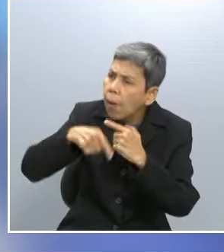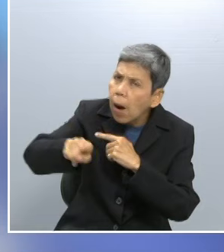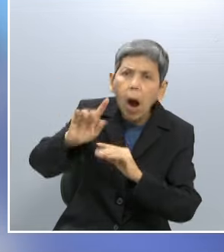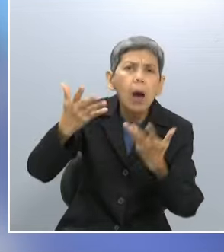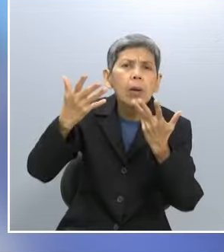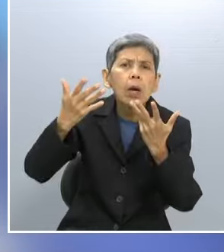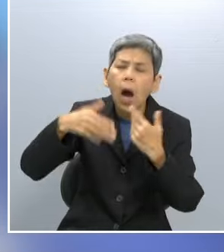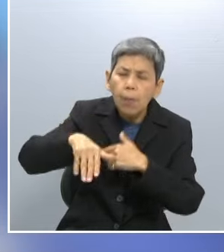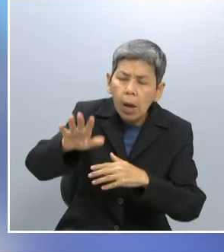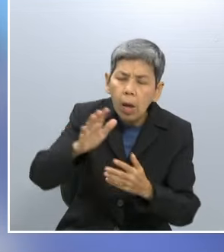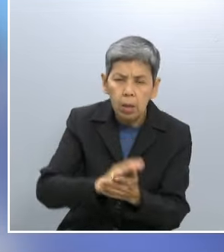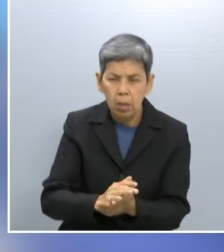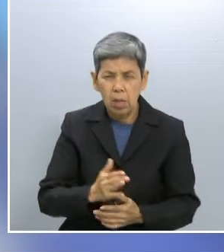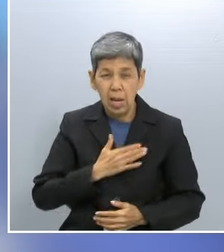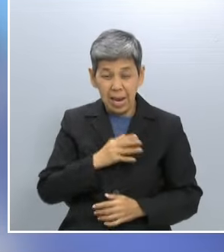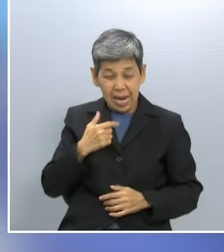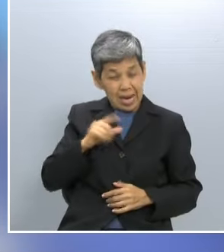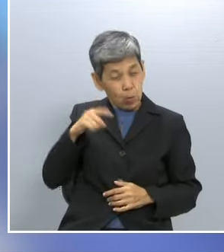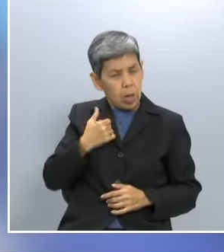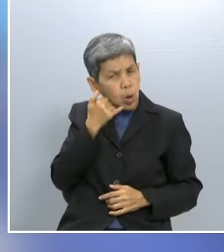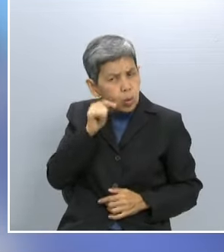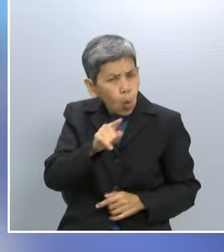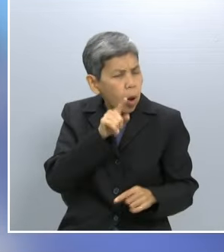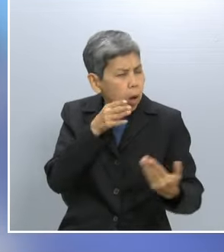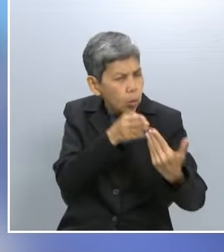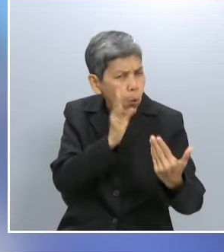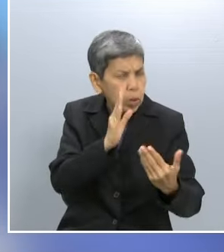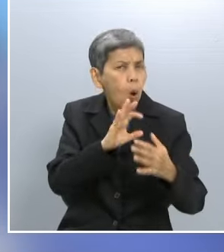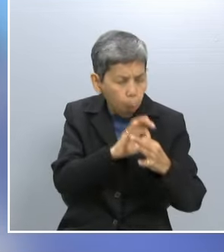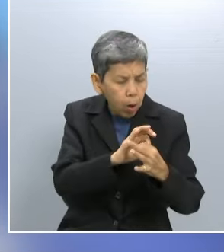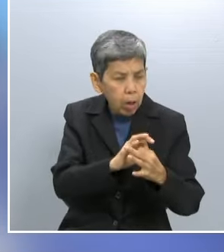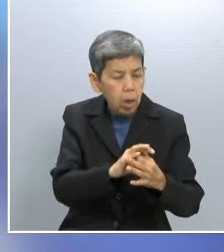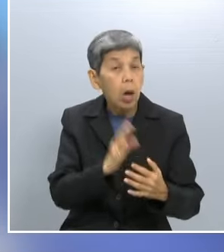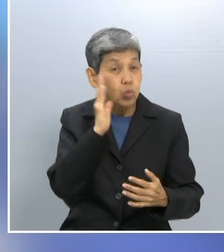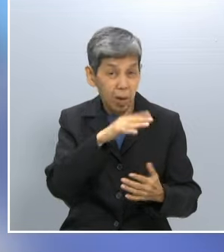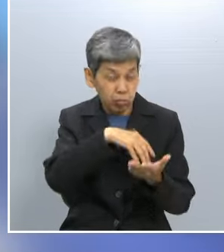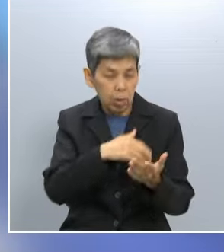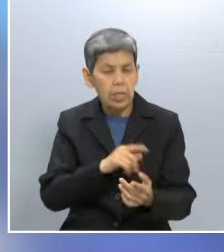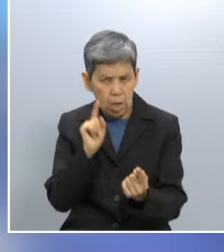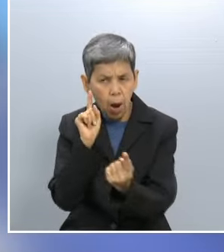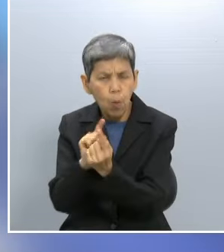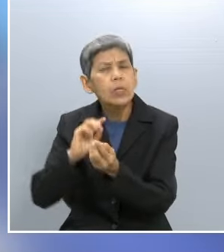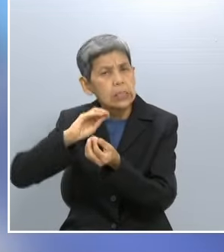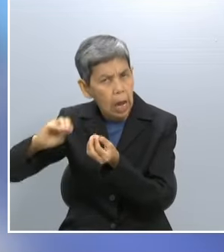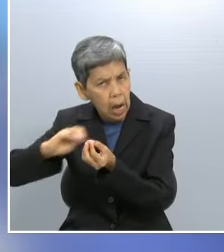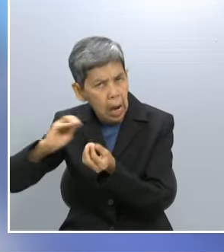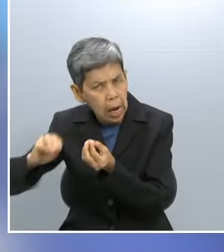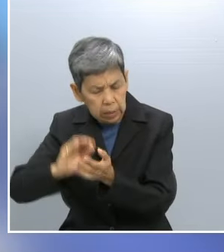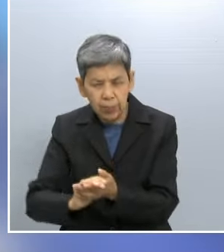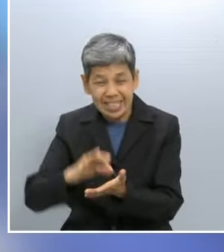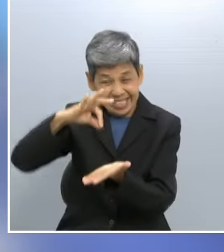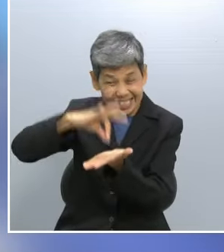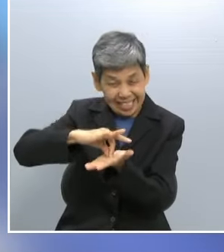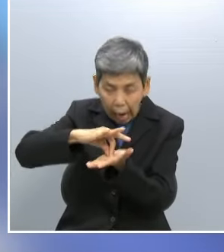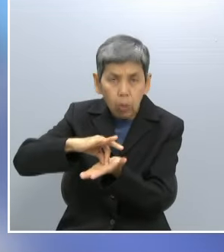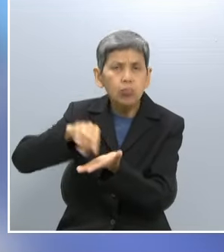สตรีทต่อมามิ้นเองเนี่ยโทรหาทอยอีกรอบหนึ่งเพราะเป็นห่วงทอยบอกว่าจะไปหานุ่นที่ฉะเชิงเทราเพราะ GPS เนี่ยมันไป